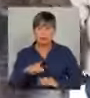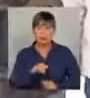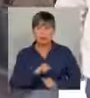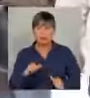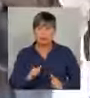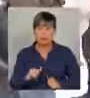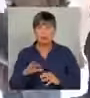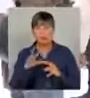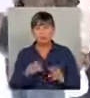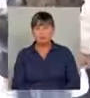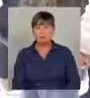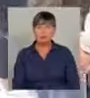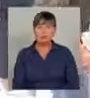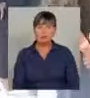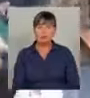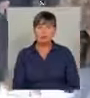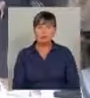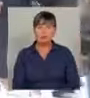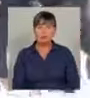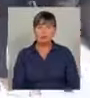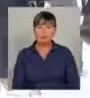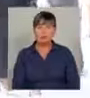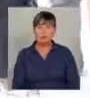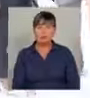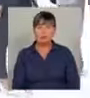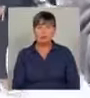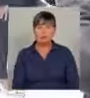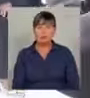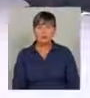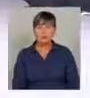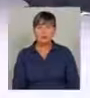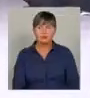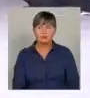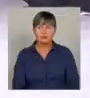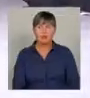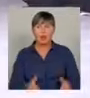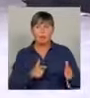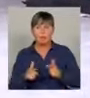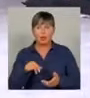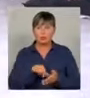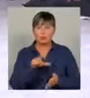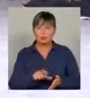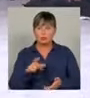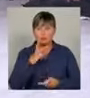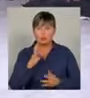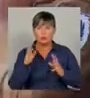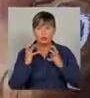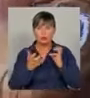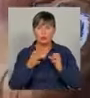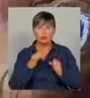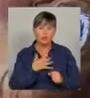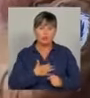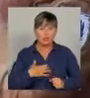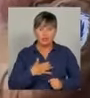примерно 1,5 месяца, и, в принципе, результат вышел очень даже ничего. К подготовке участники отнеслись серьезно и